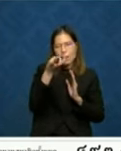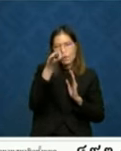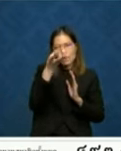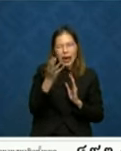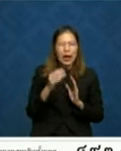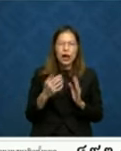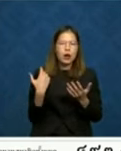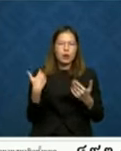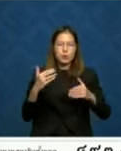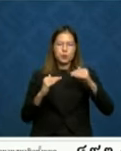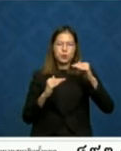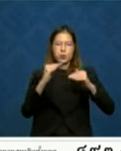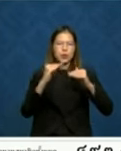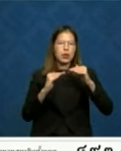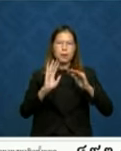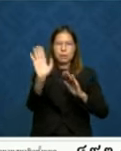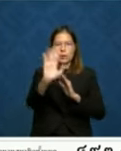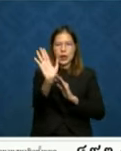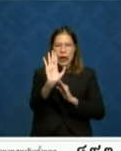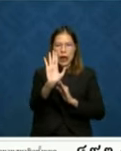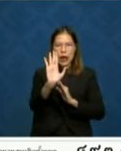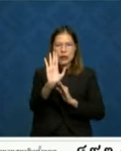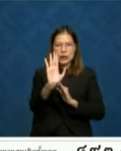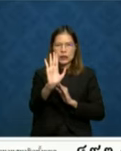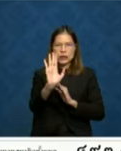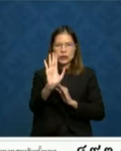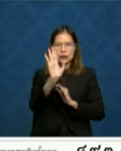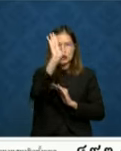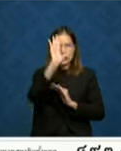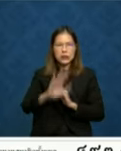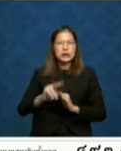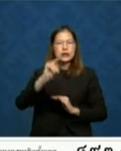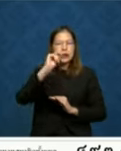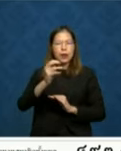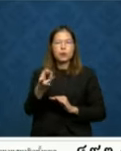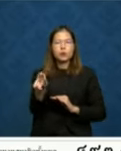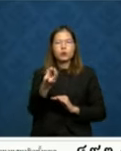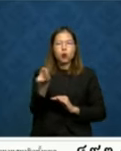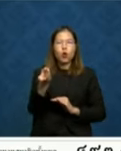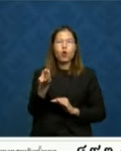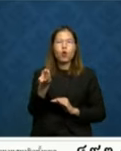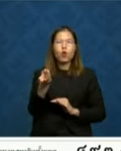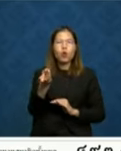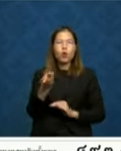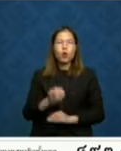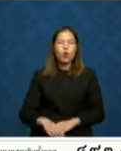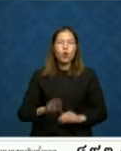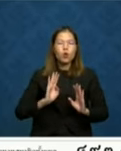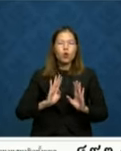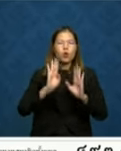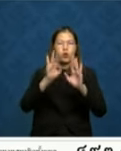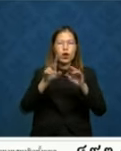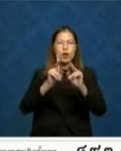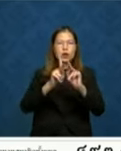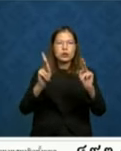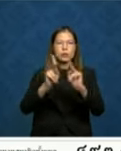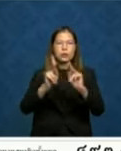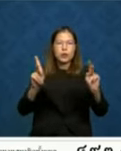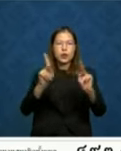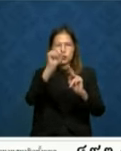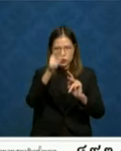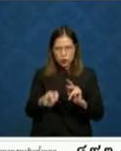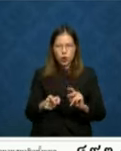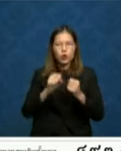ยาสูบ1ไร่เทียบกันไม่ได้เลยนะครับใช้น้ำน้อยด้วยดังนั้นก็ฝากท่านกรรมาธิการว่าเราต้